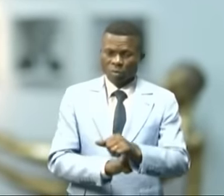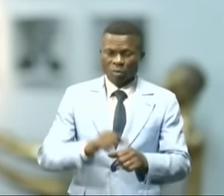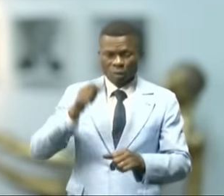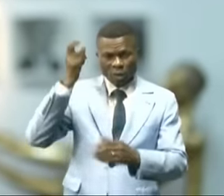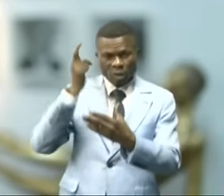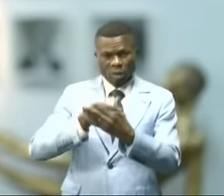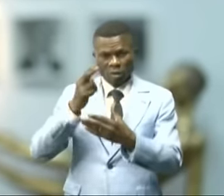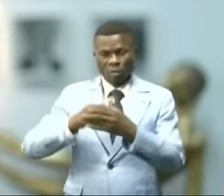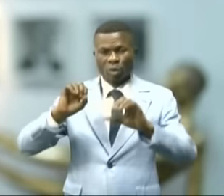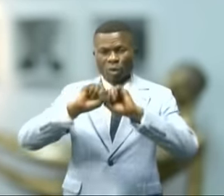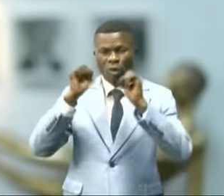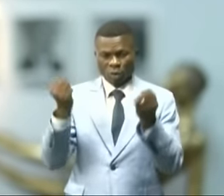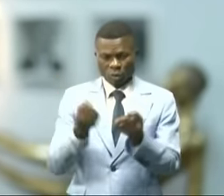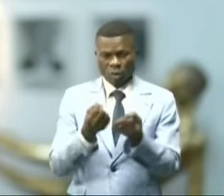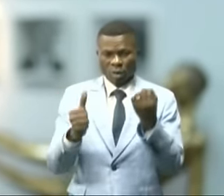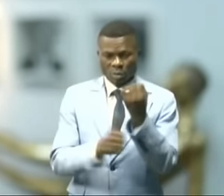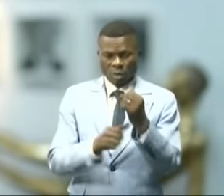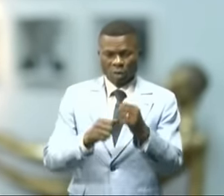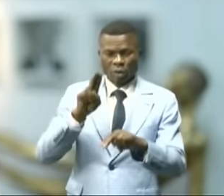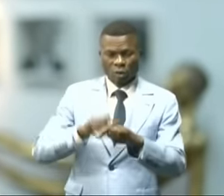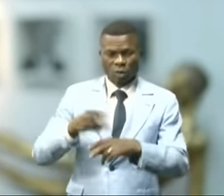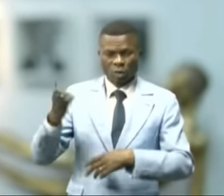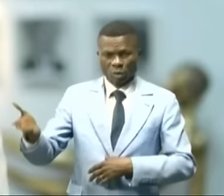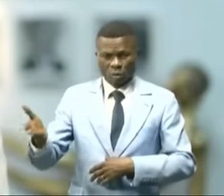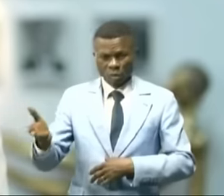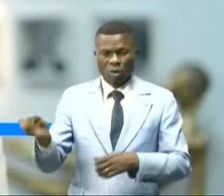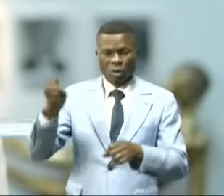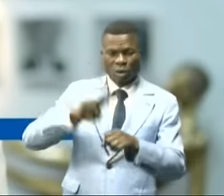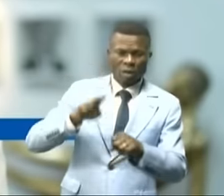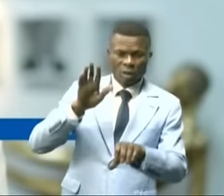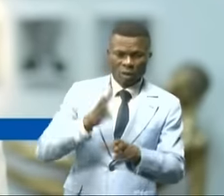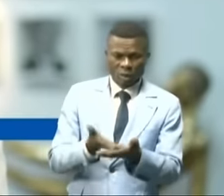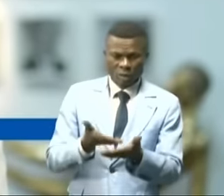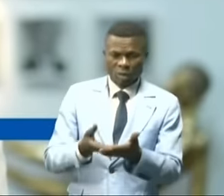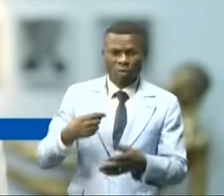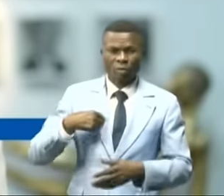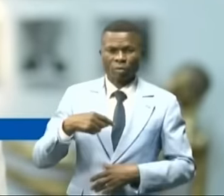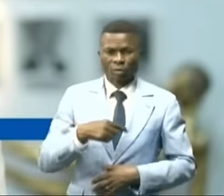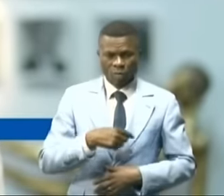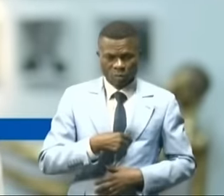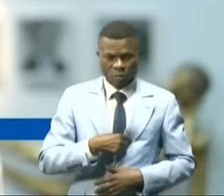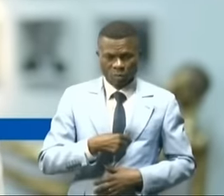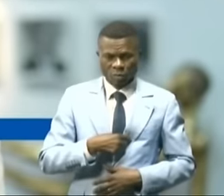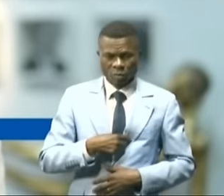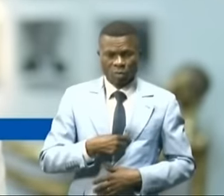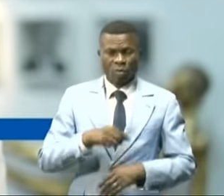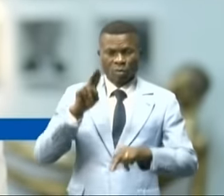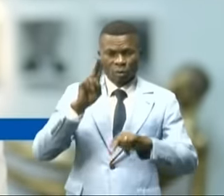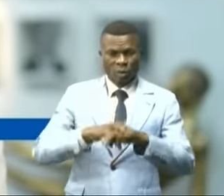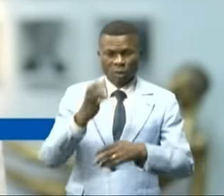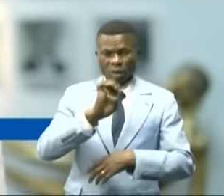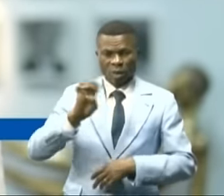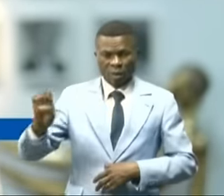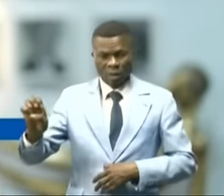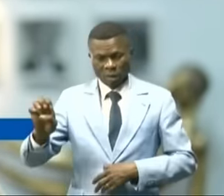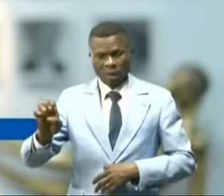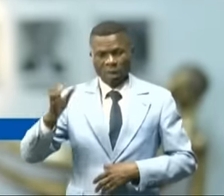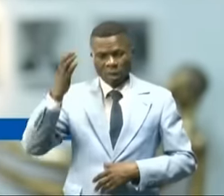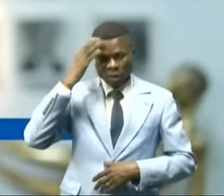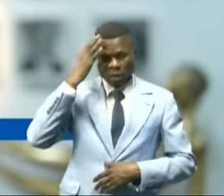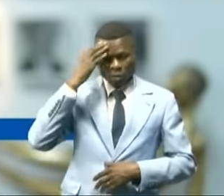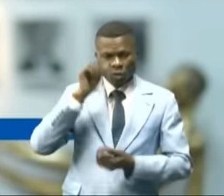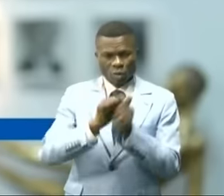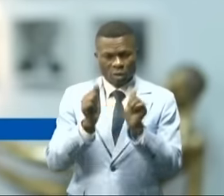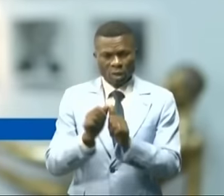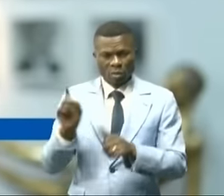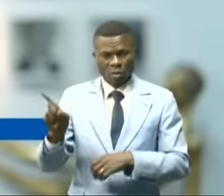pour les personnes qui sont impactées par la trauma. Nous sommes aussi à l'Est pour provisionner le shelter